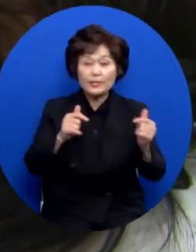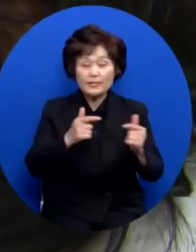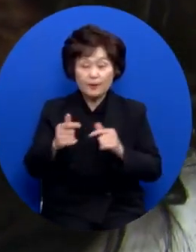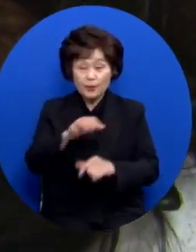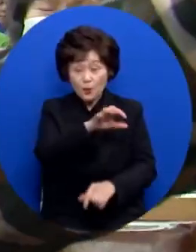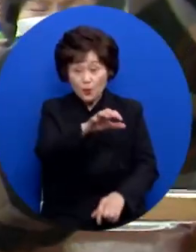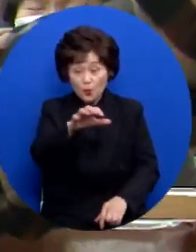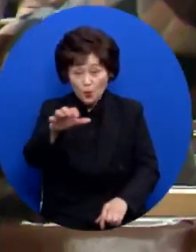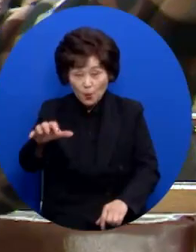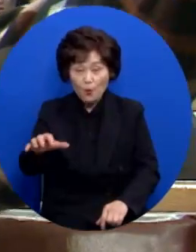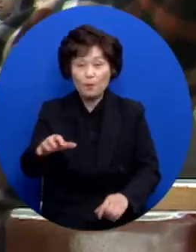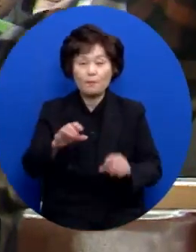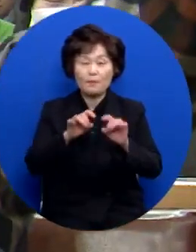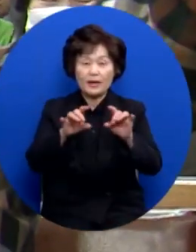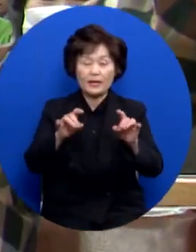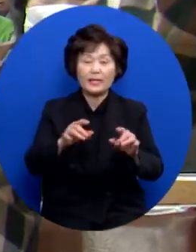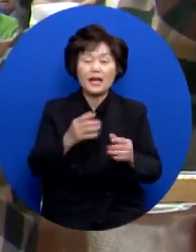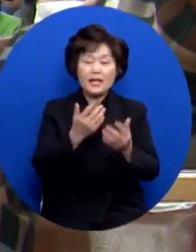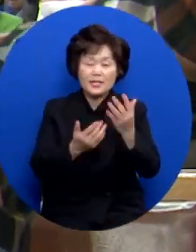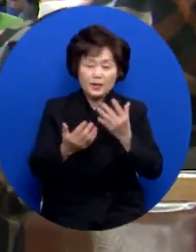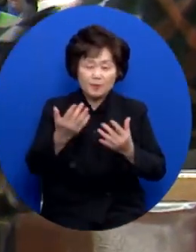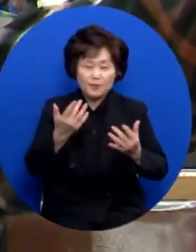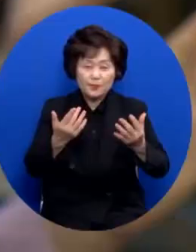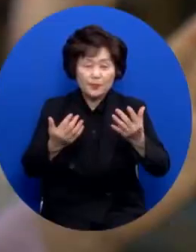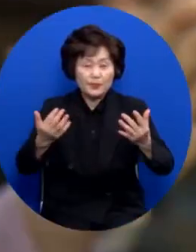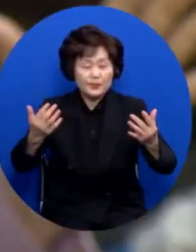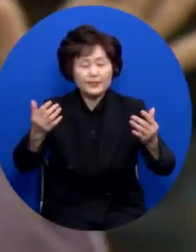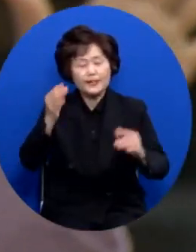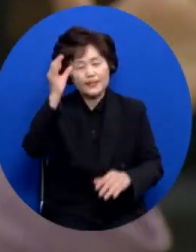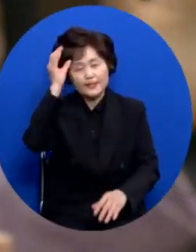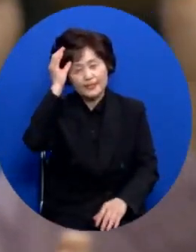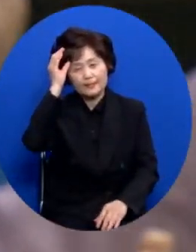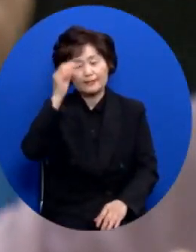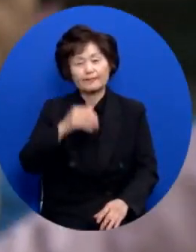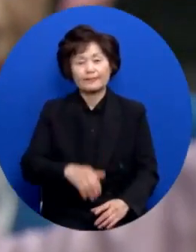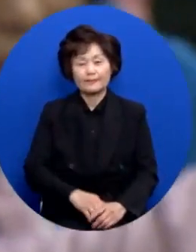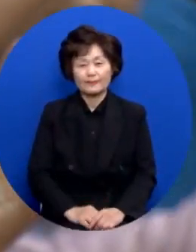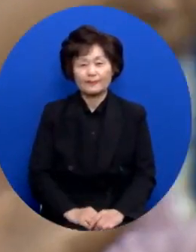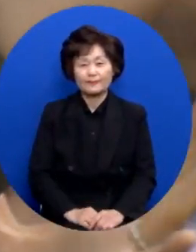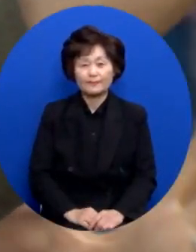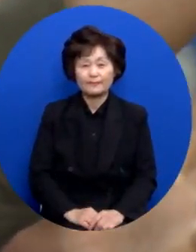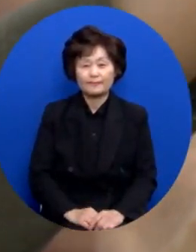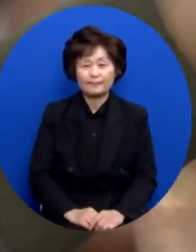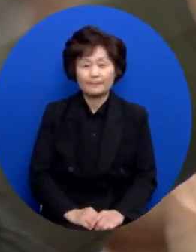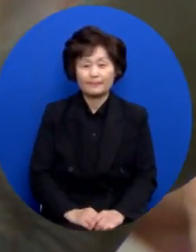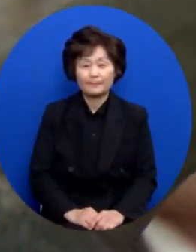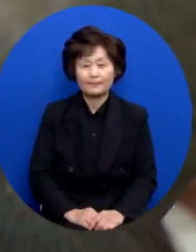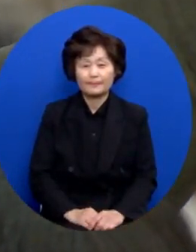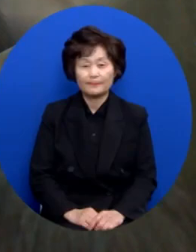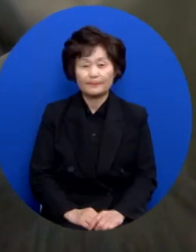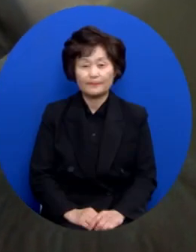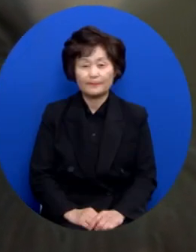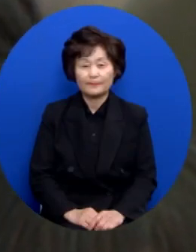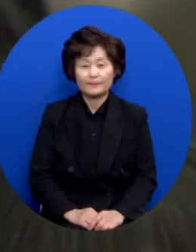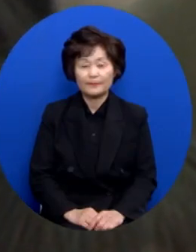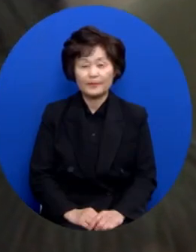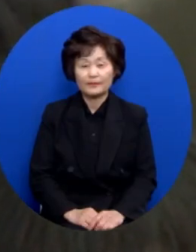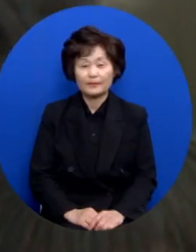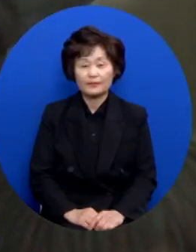영역, 모든 지역에 들불처럼 번져가기를 기대합니다. CTS 뉴스 홍정입니다.